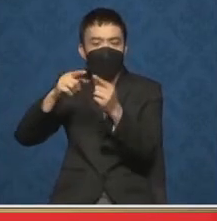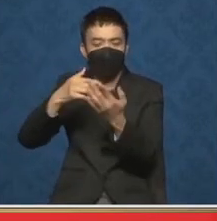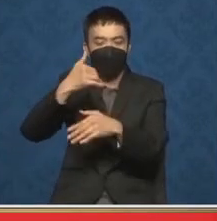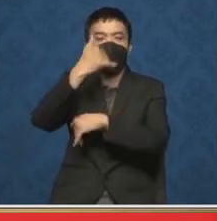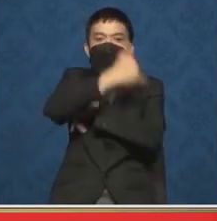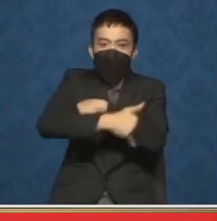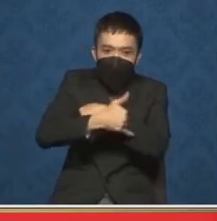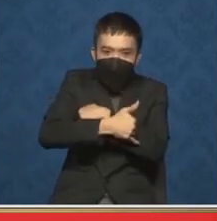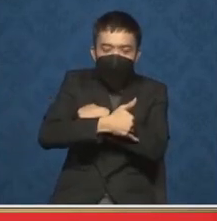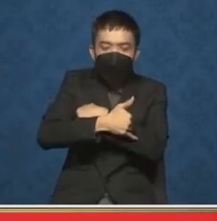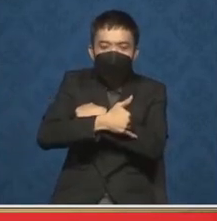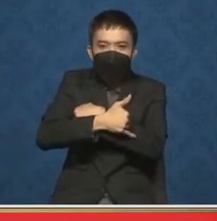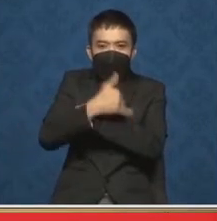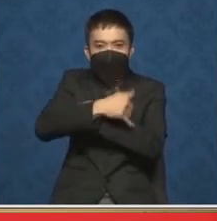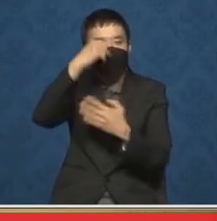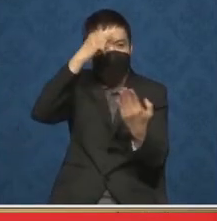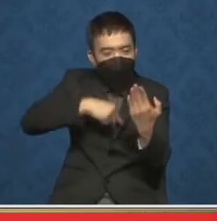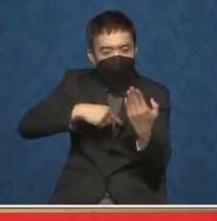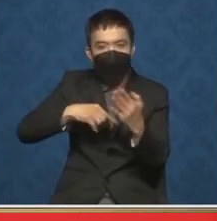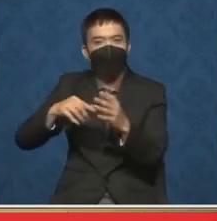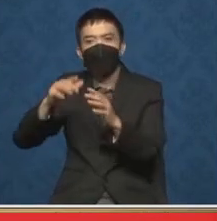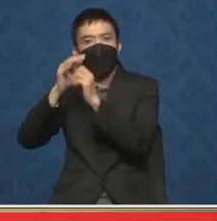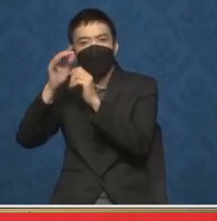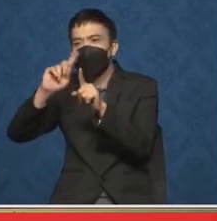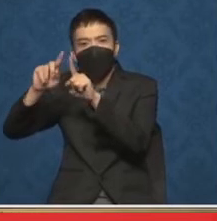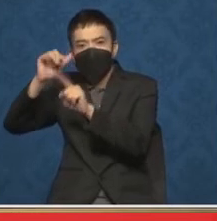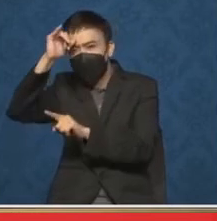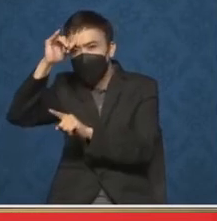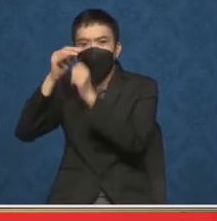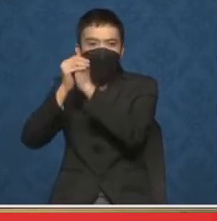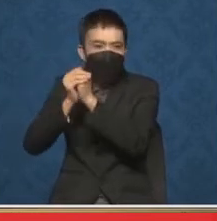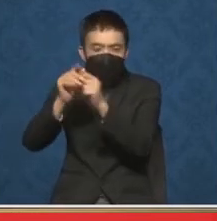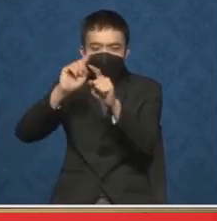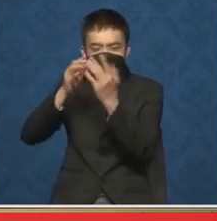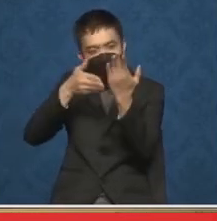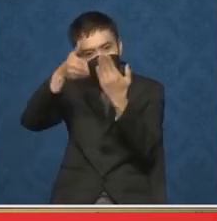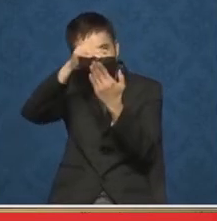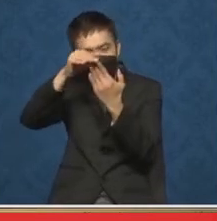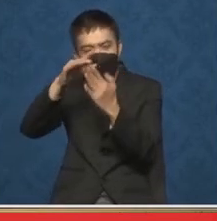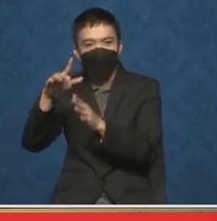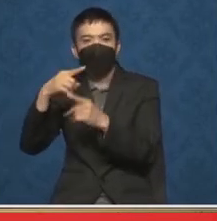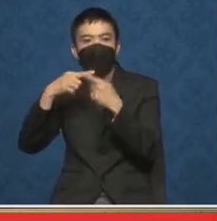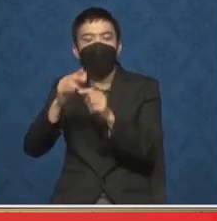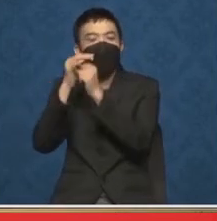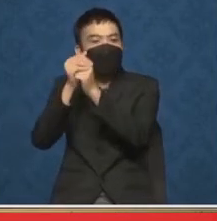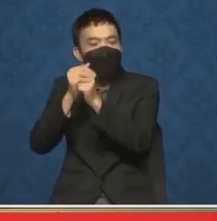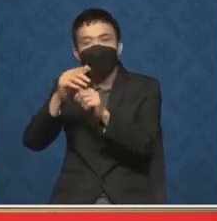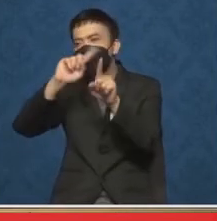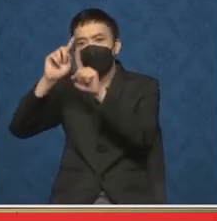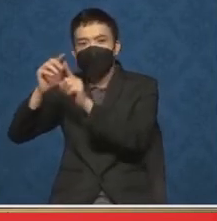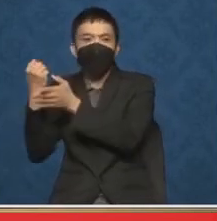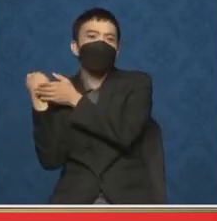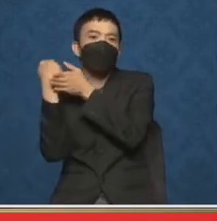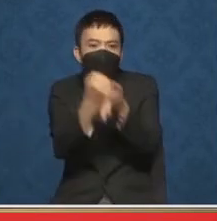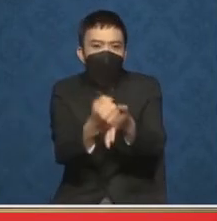ยนะติดอนเดียติดปากิศตดอีหายประเทศก็ไมไดเหนวาประเทศเห่านั้เขาได้เข้ามาเจรจา